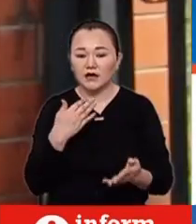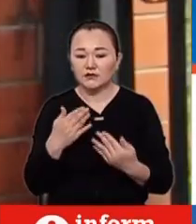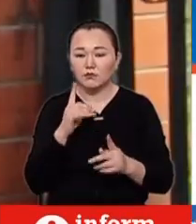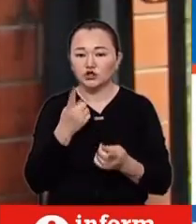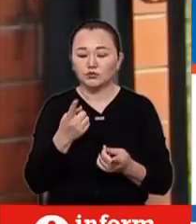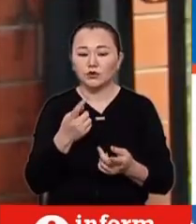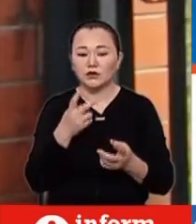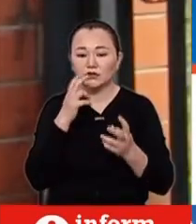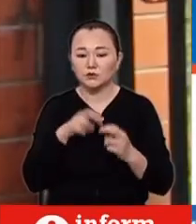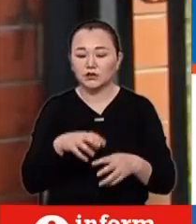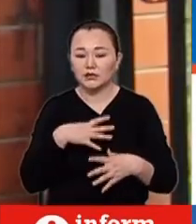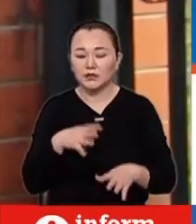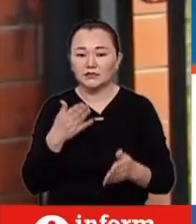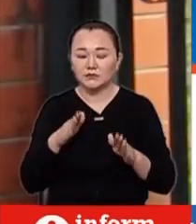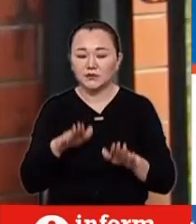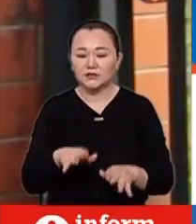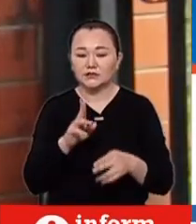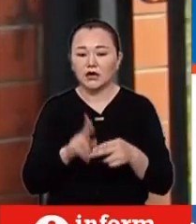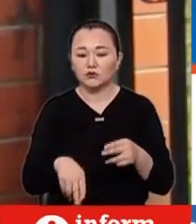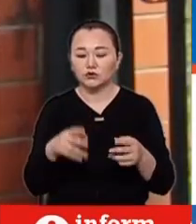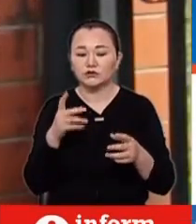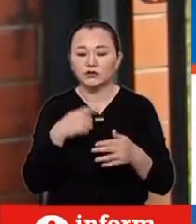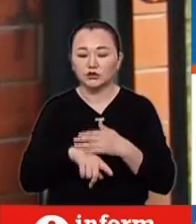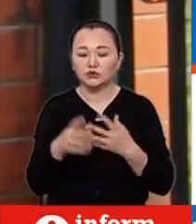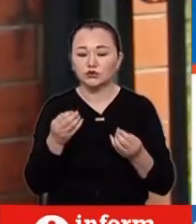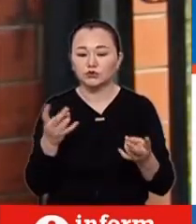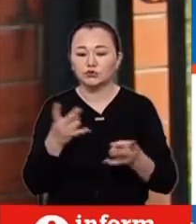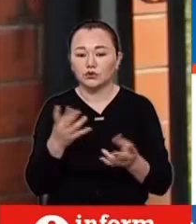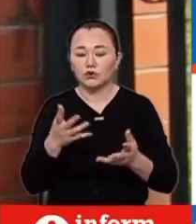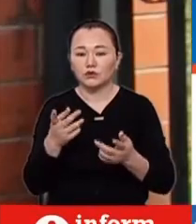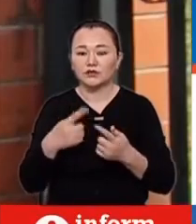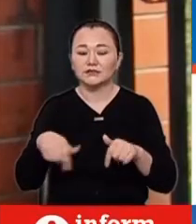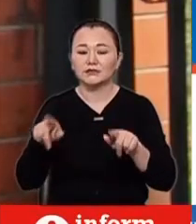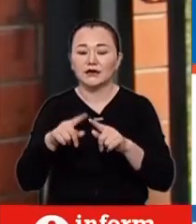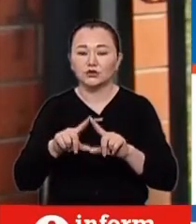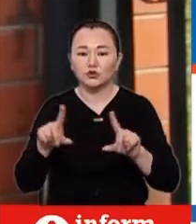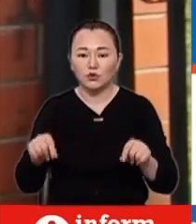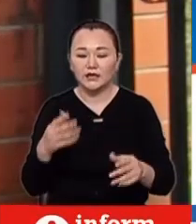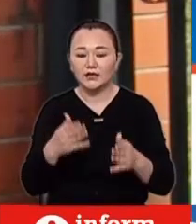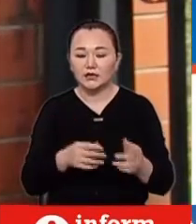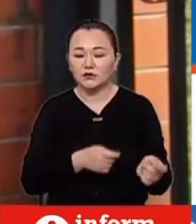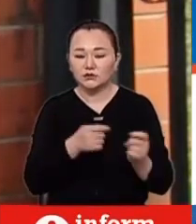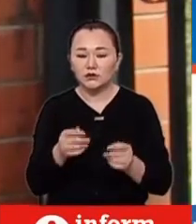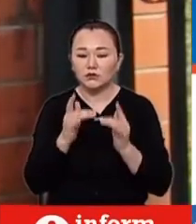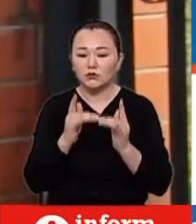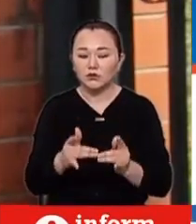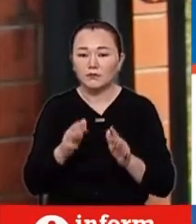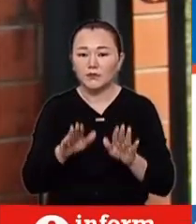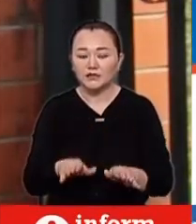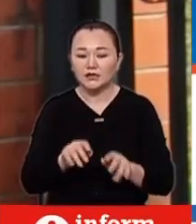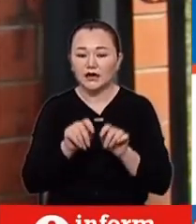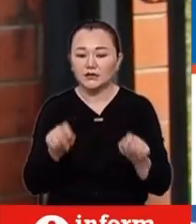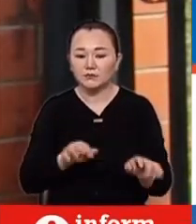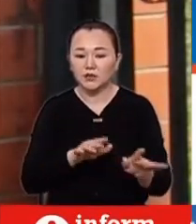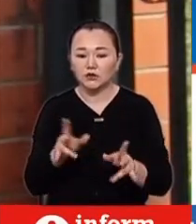Почему не предусмотрели, если места заканчиваются, значит, еще нужно какое-то здание или доставить сюда койки, место. Какие-то